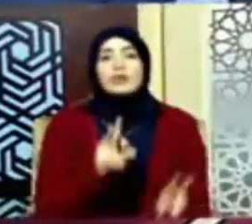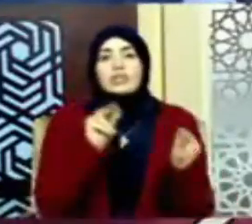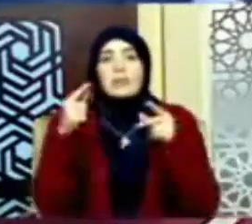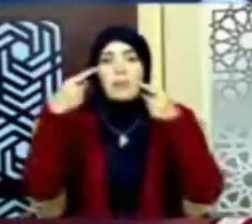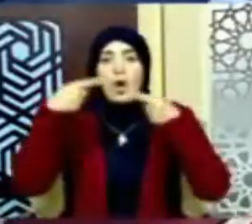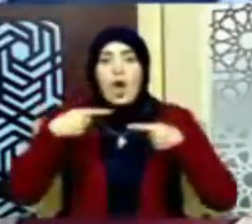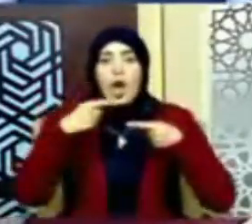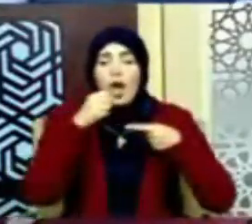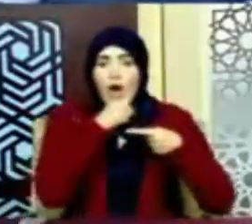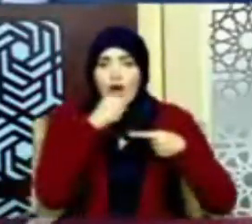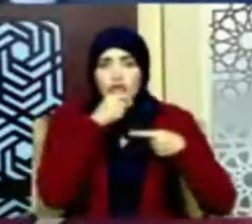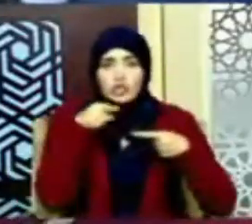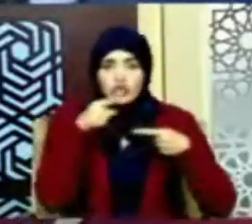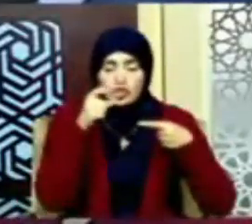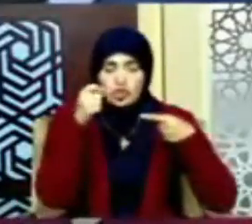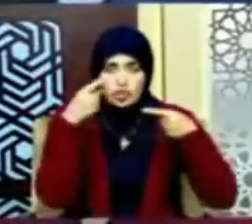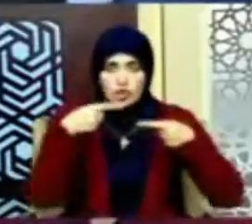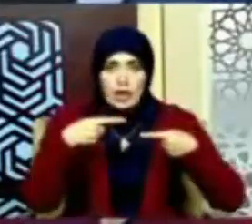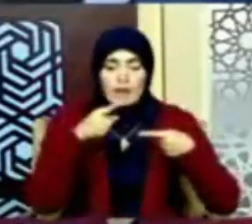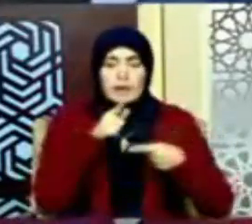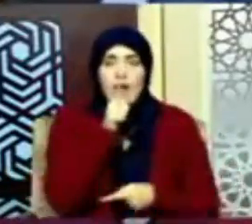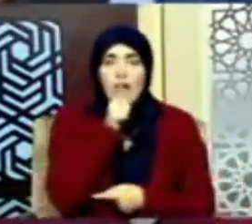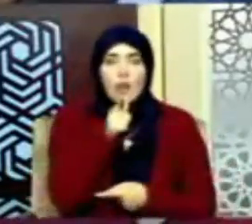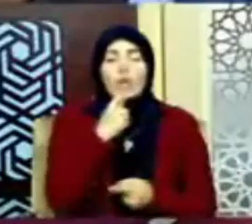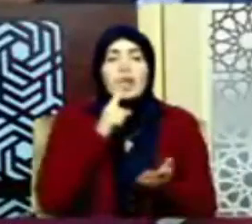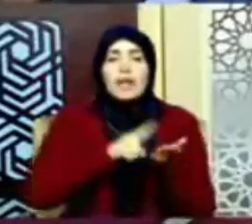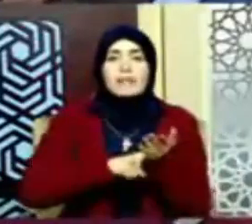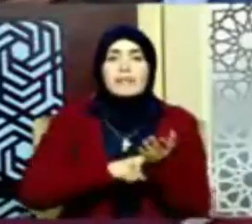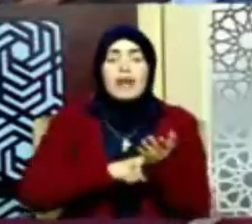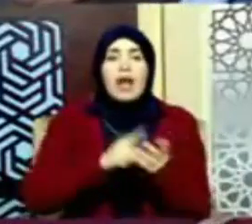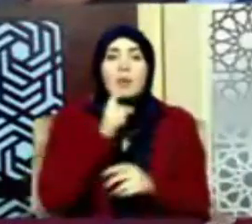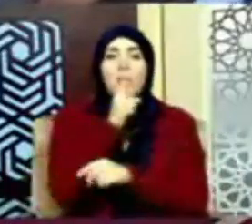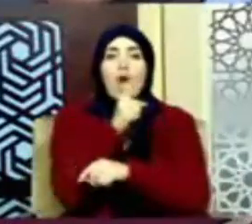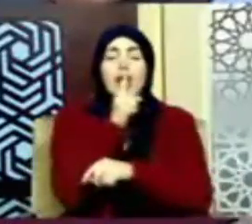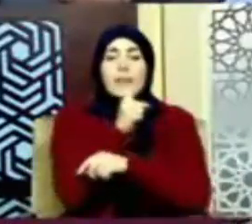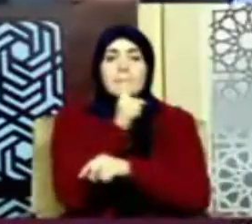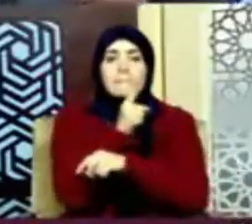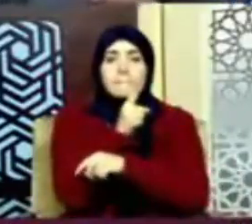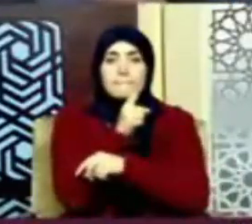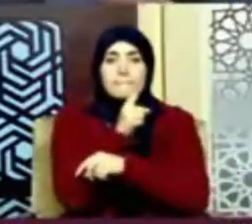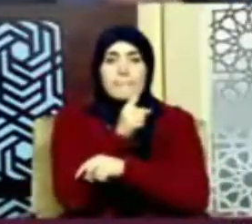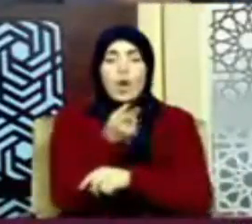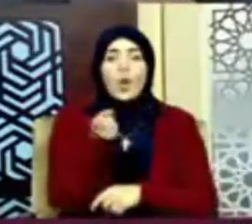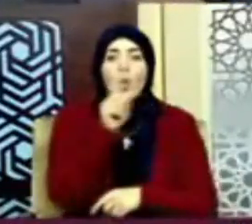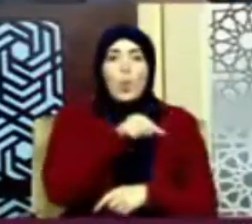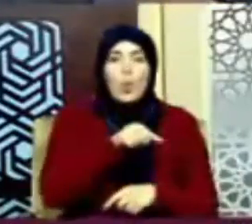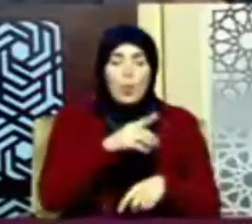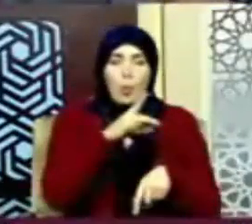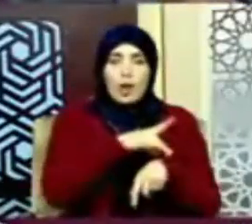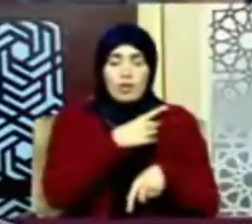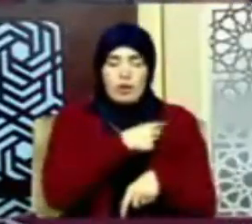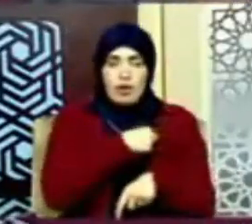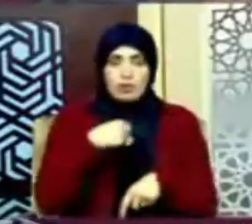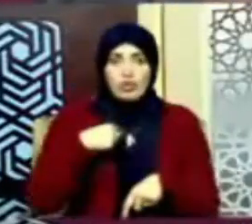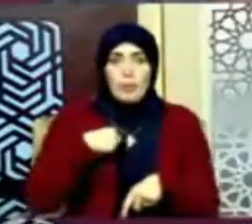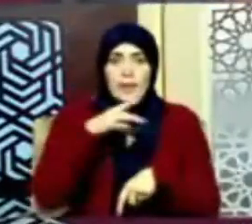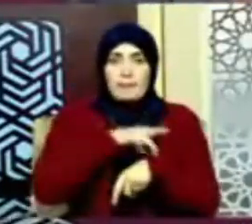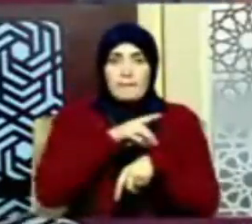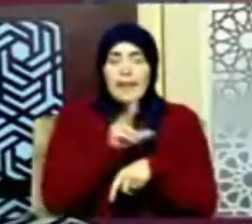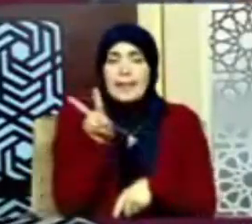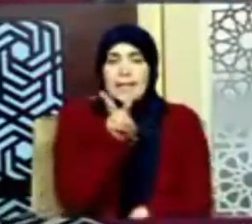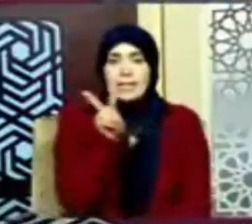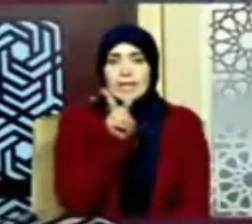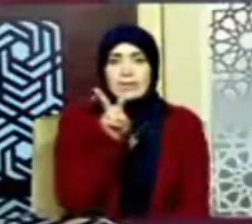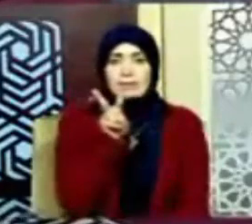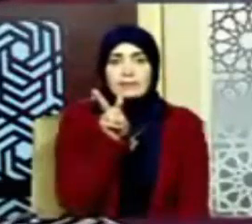إن المعلم والطبيب كليهما